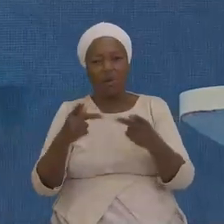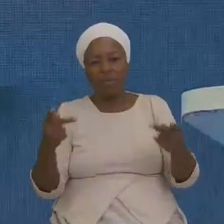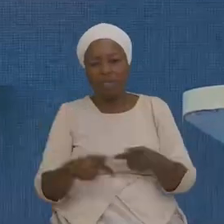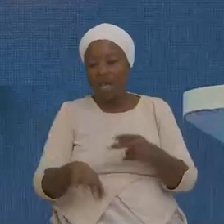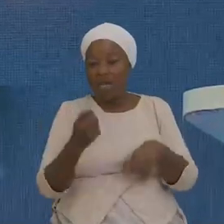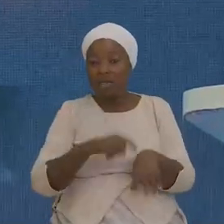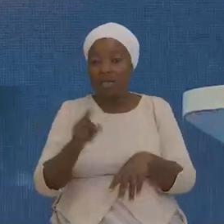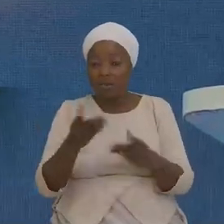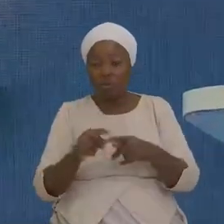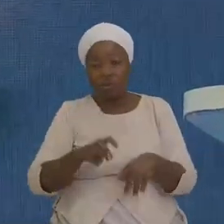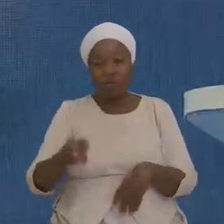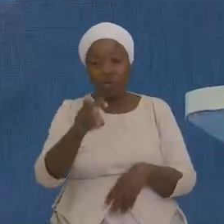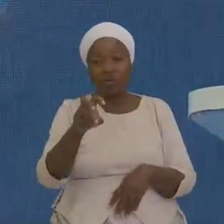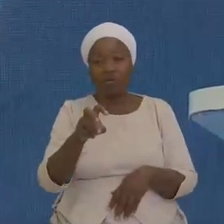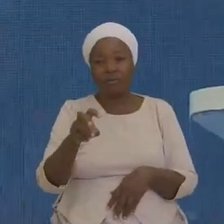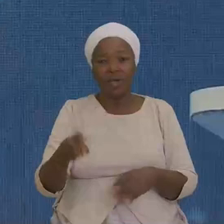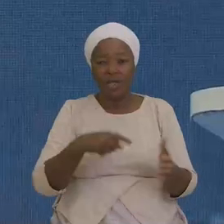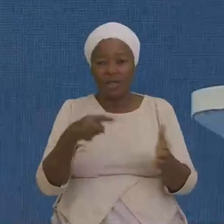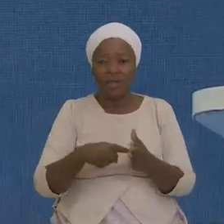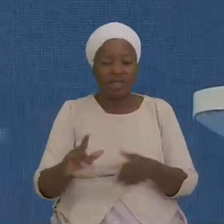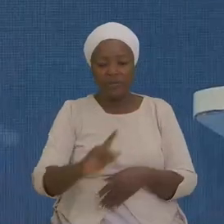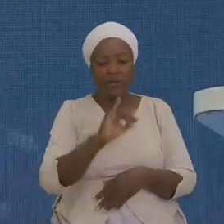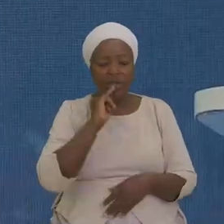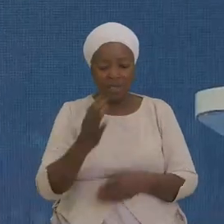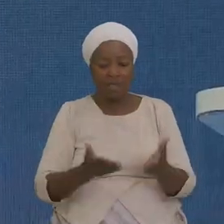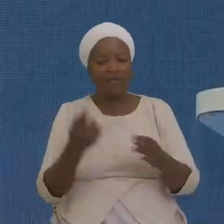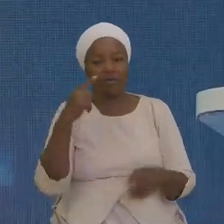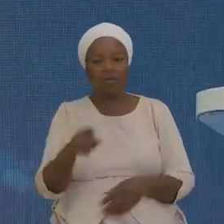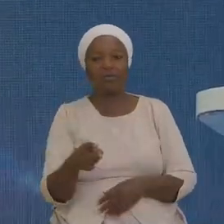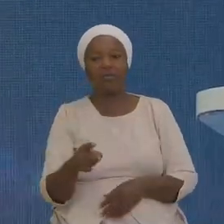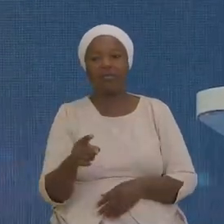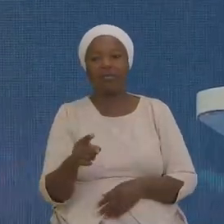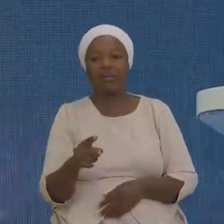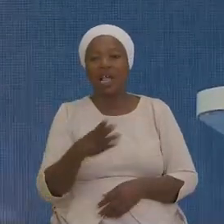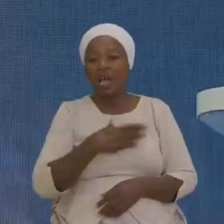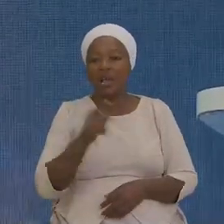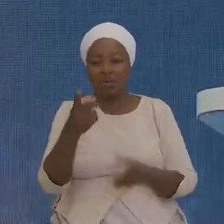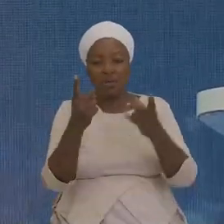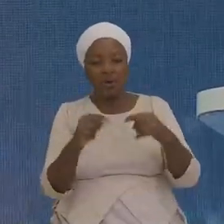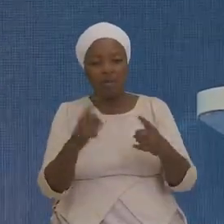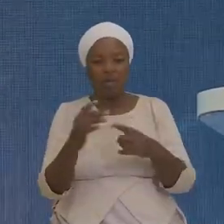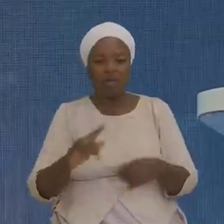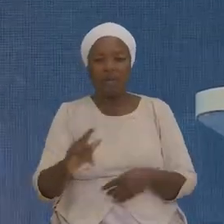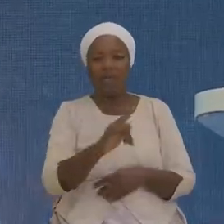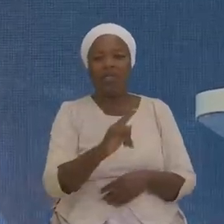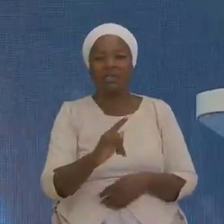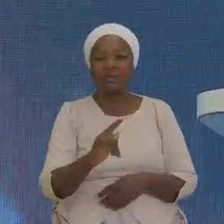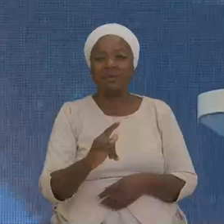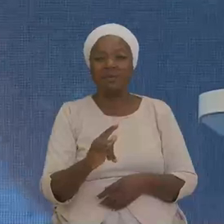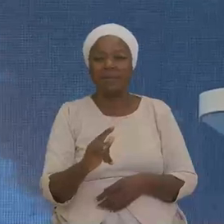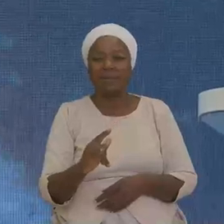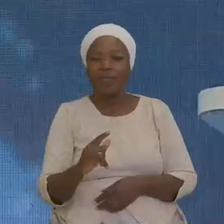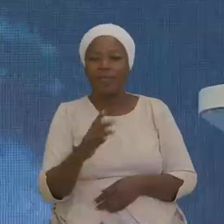Et chaque fois que tu veux voyager, cet avion est disponible. Et tu viens dans l'avion,